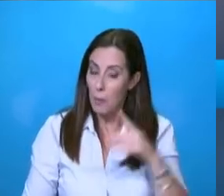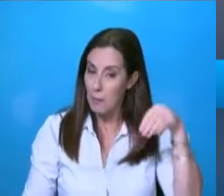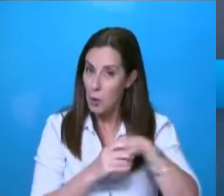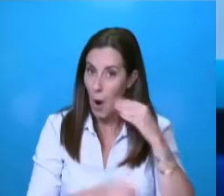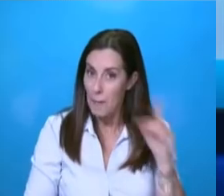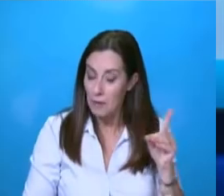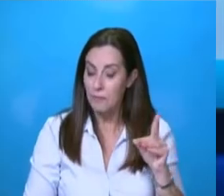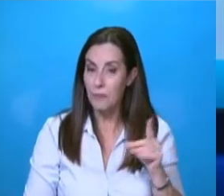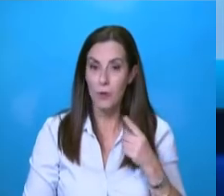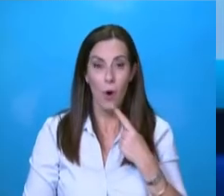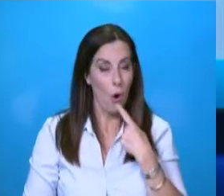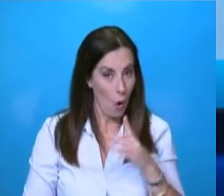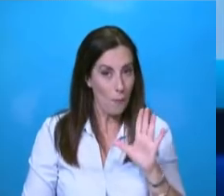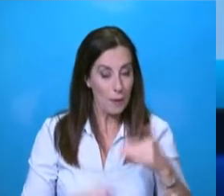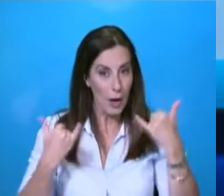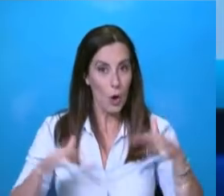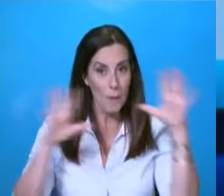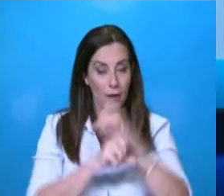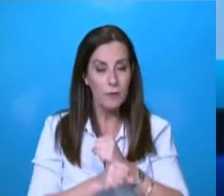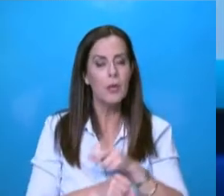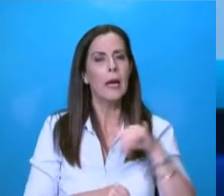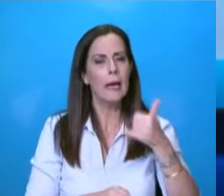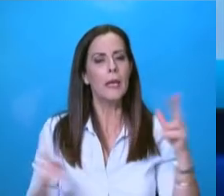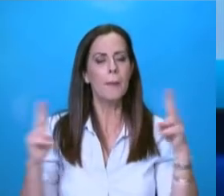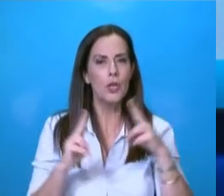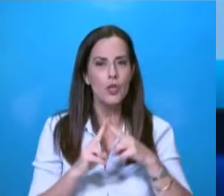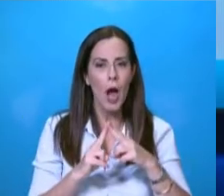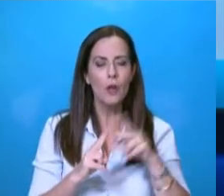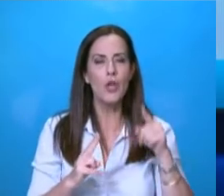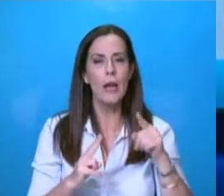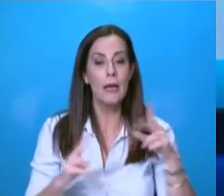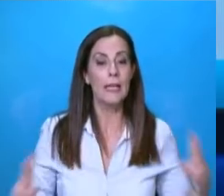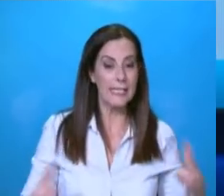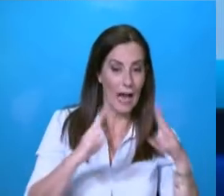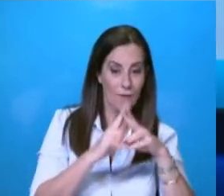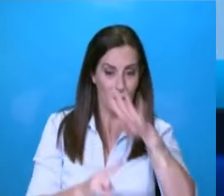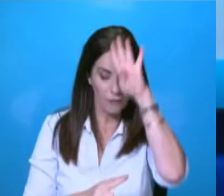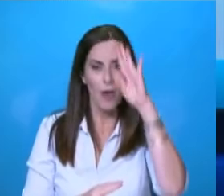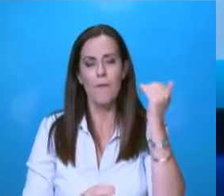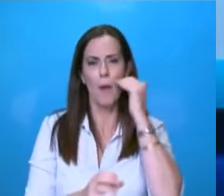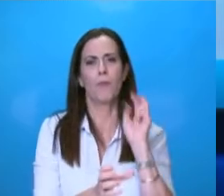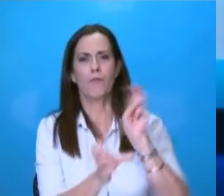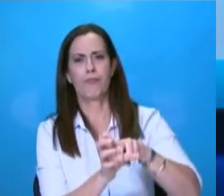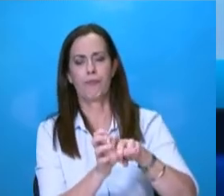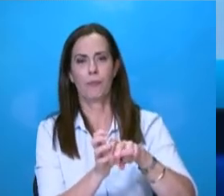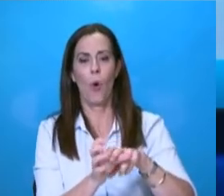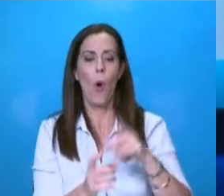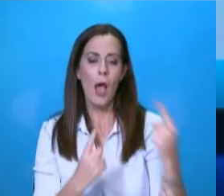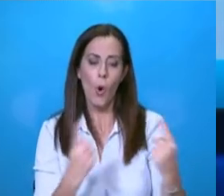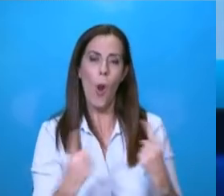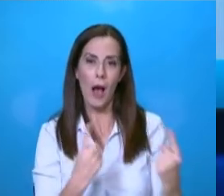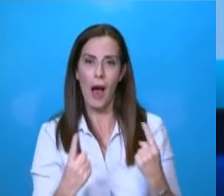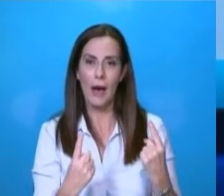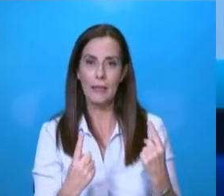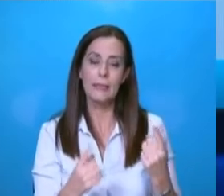הלבן אומרים לתקשורת האמריקנית הערב, היא שתהיה פגישה של מקרון עם רוחני, וטראמפ פשוט יצטרף אליה. יאפשר אולי לכל אחד מהצדדים